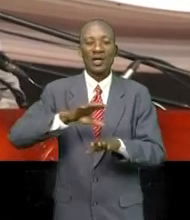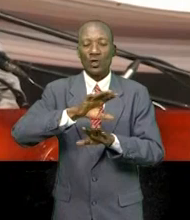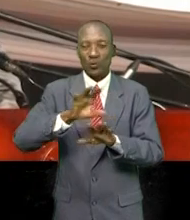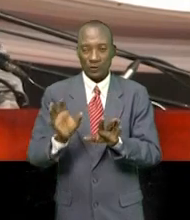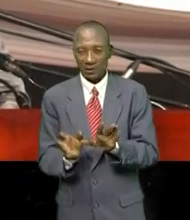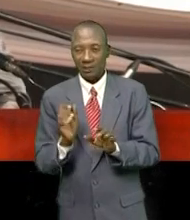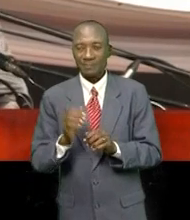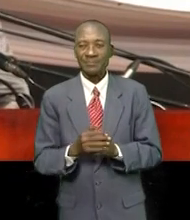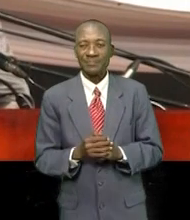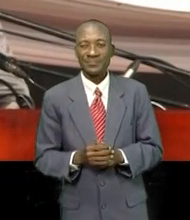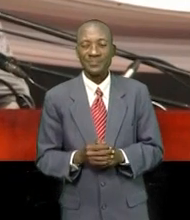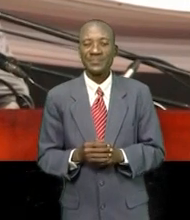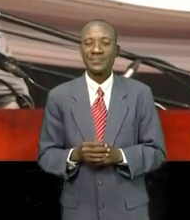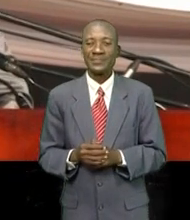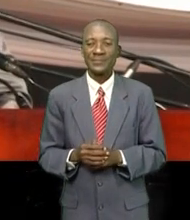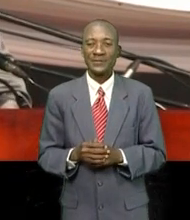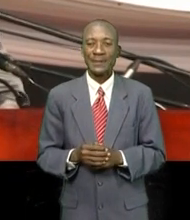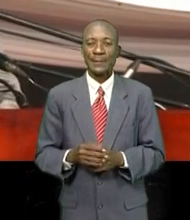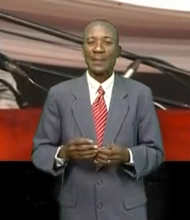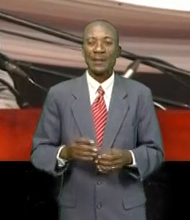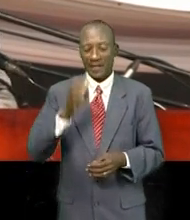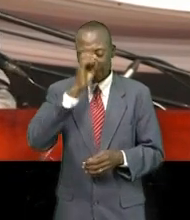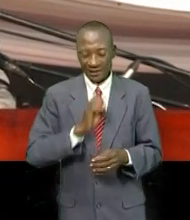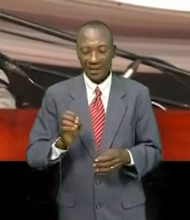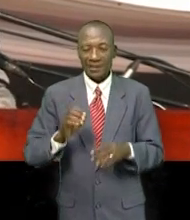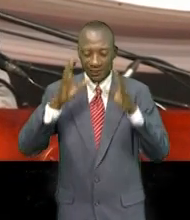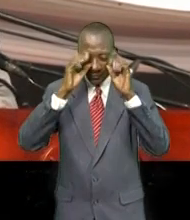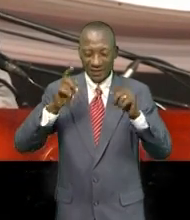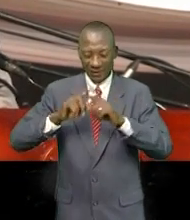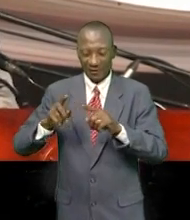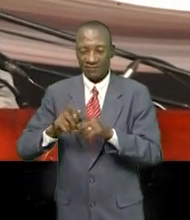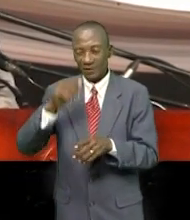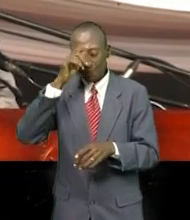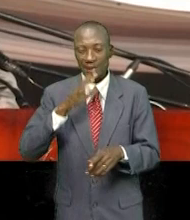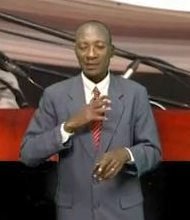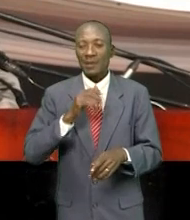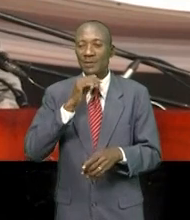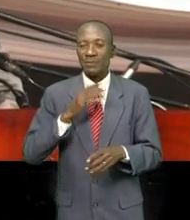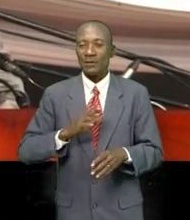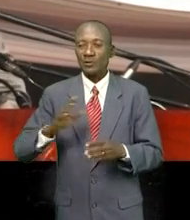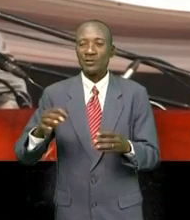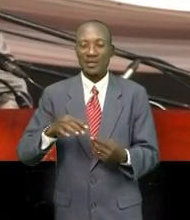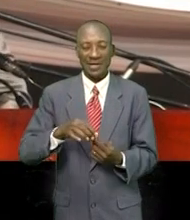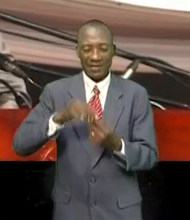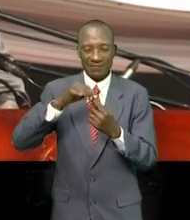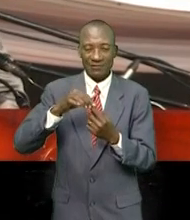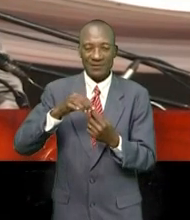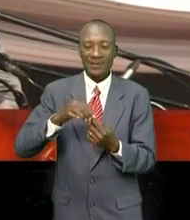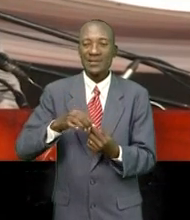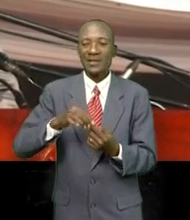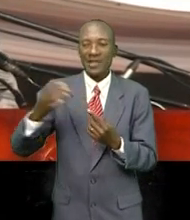Excellences, Messieurs les Présidents et Chefs d'État, Mesdames et Messieurs, distingués invités à vos titres et